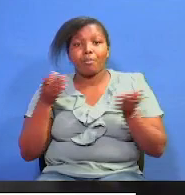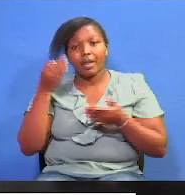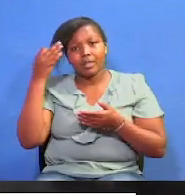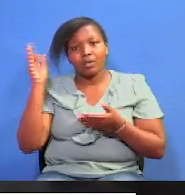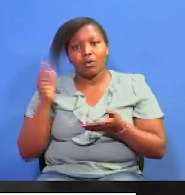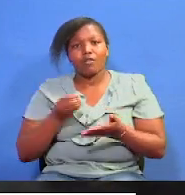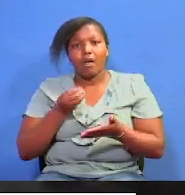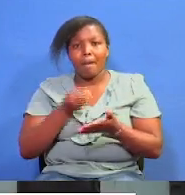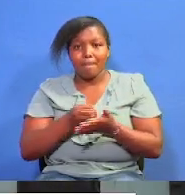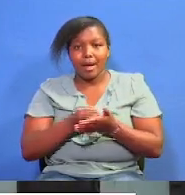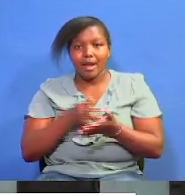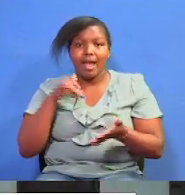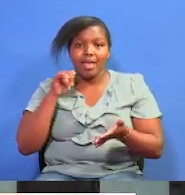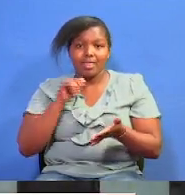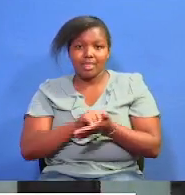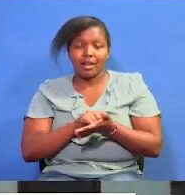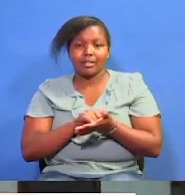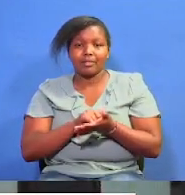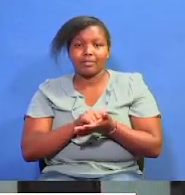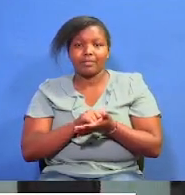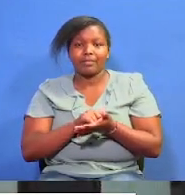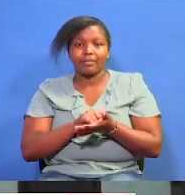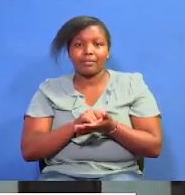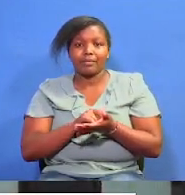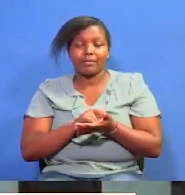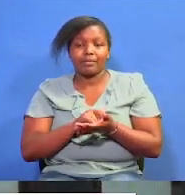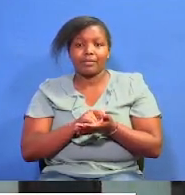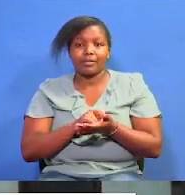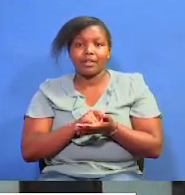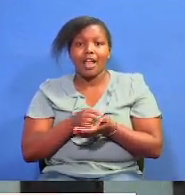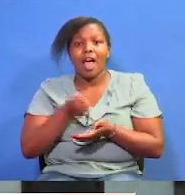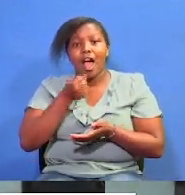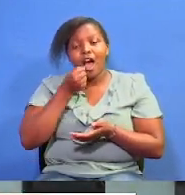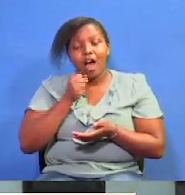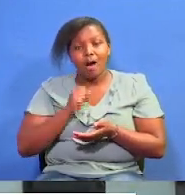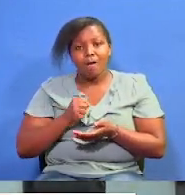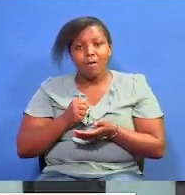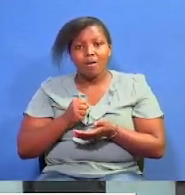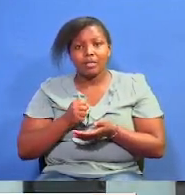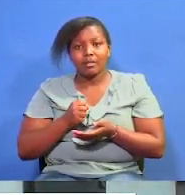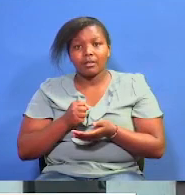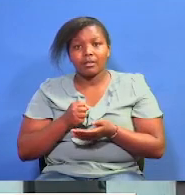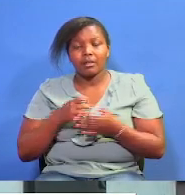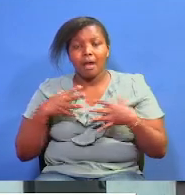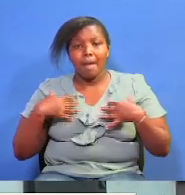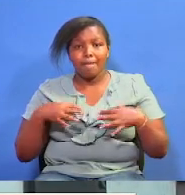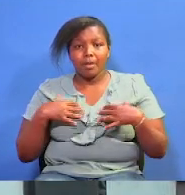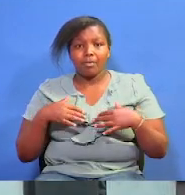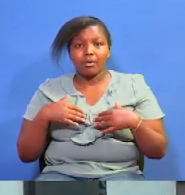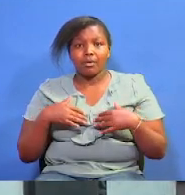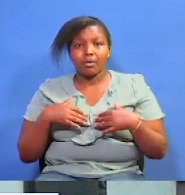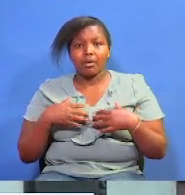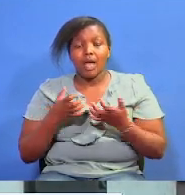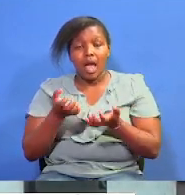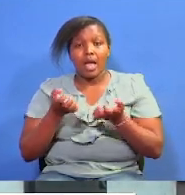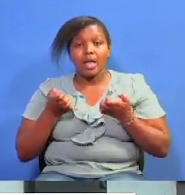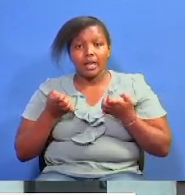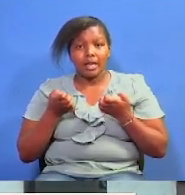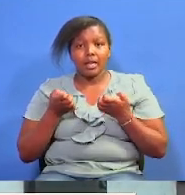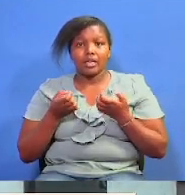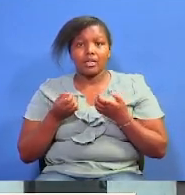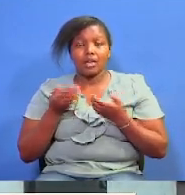utoaji wa pesa hizo. Wazee wale ambao walikuwa na entitled kupewa hizo pesa, unaona mtu wa